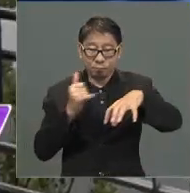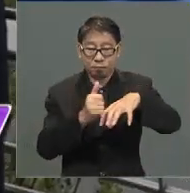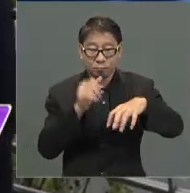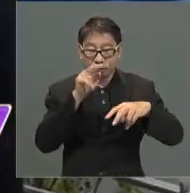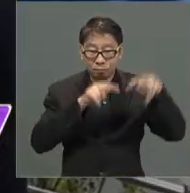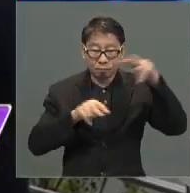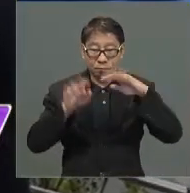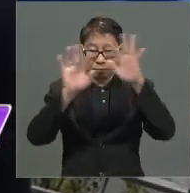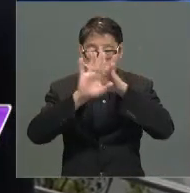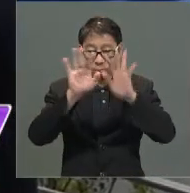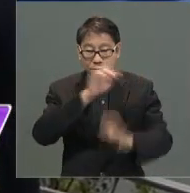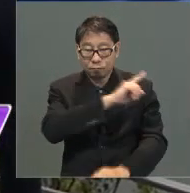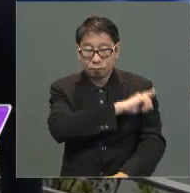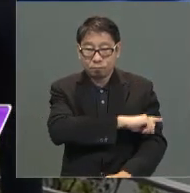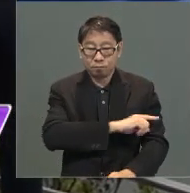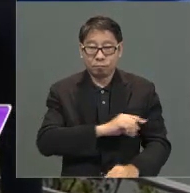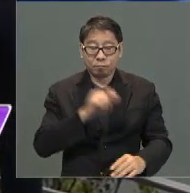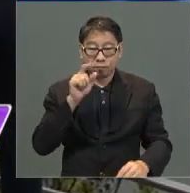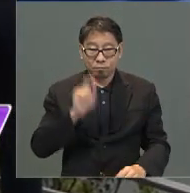อีกครั้งที่ผ่านๆมามีเจ้าหน้าที่ตำรวจอาสาสมัครคอยมาช่วยเหลือนักท่องเที่ยวนอกจากจะมาทำหน้าที่คอยอำนวยความสะดวกแล้วยังคอยมากำชับการเว้นระยะห่างทางสังคมด้วยเพื่อลดความเสี่ยงในการติดโควิศิษฏ์ก้าวตามมาตรการของกระทรวงสาธารณสุขหากพบว่านักท่องเที่ยวไม่สวมใส่หน้ากากอนามัยจะไม่อนุญาตให้ขึ้นไปเที่ยวชมนะคะถือเป็นกฎเหล็กที่นักท่องเที่ยวทุกคนต้องปฏิบัติอย่างเคร่งครัดดังนั้นหากท่านใดต้องการที่จะขึ้นไปชมทะเลหมอกiowa